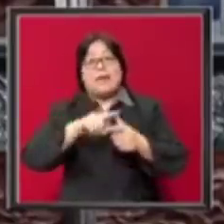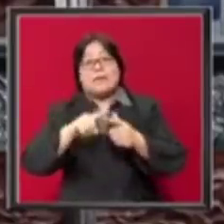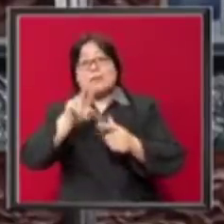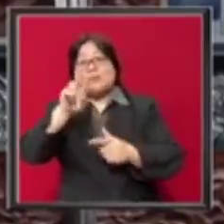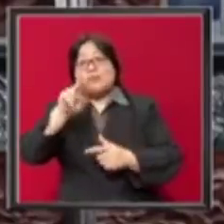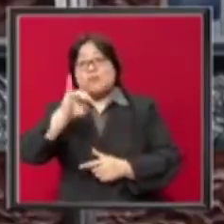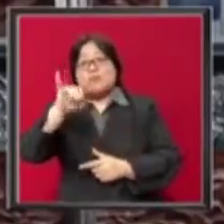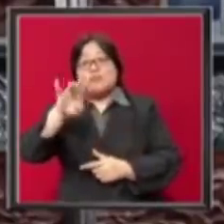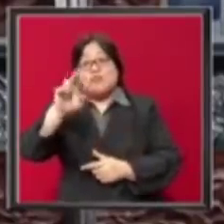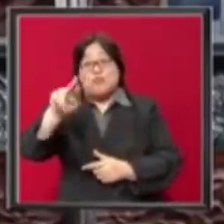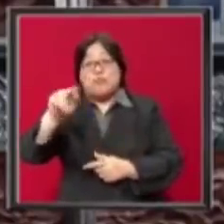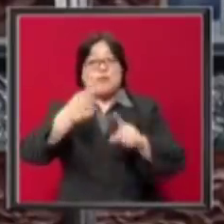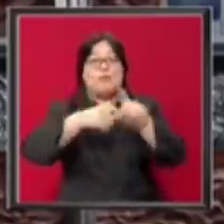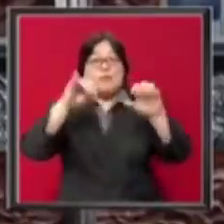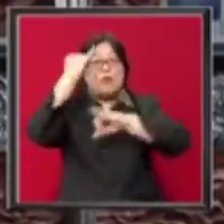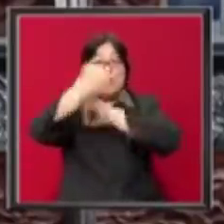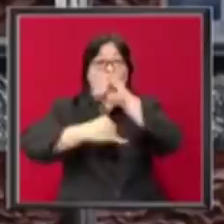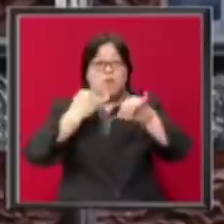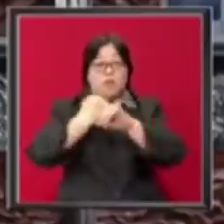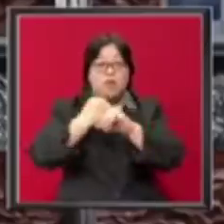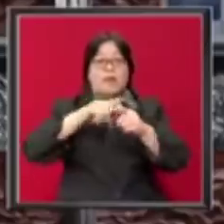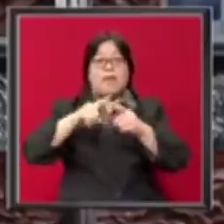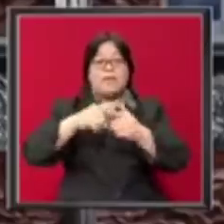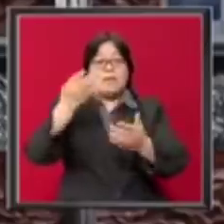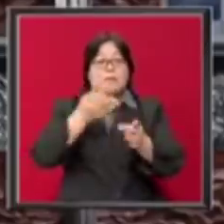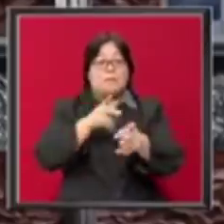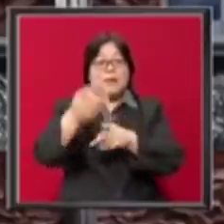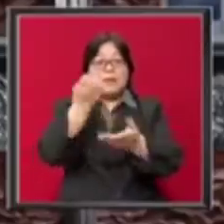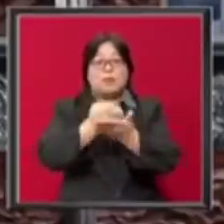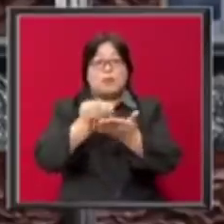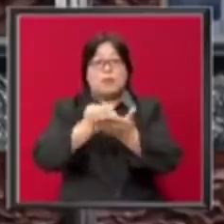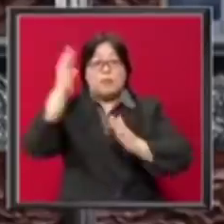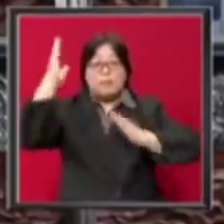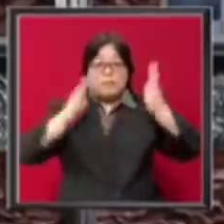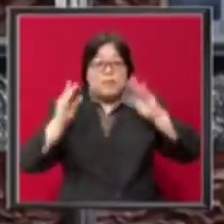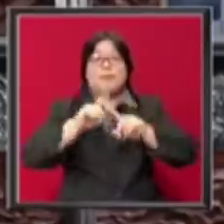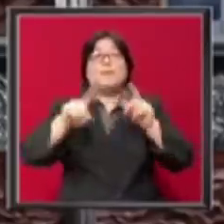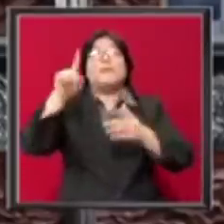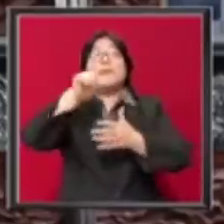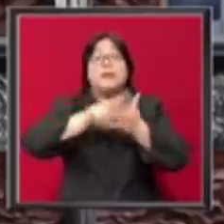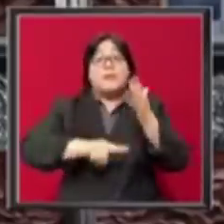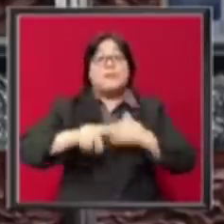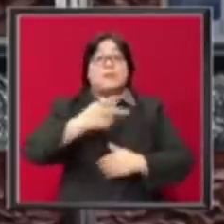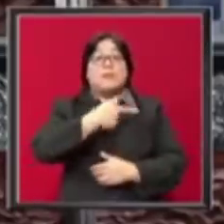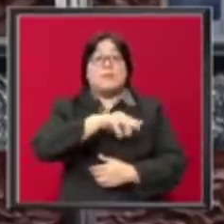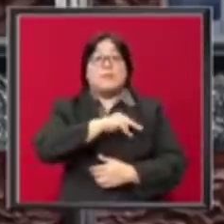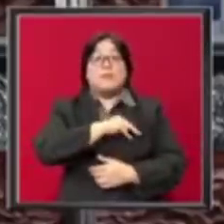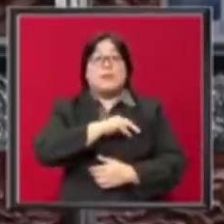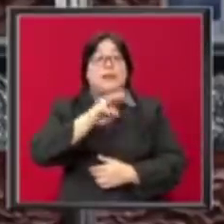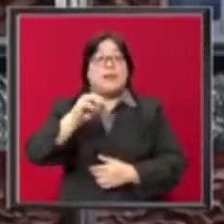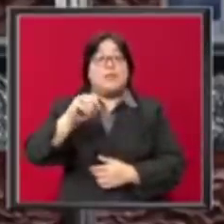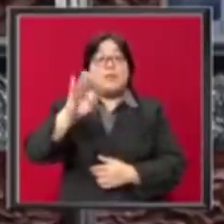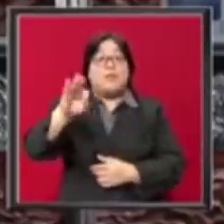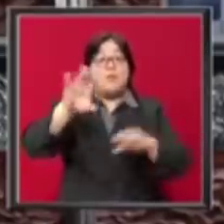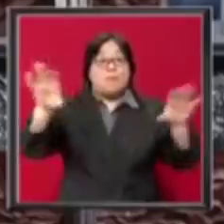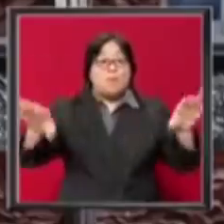unjuran dibuat oleh badan-badan antarabangsa dan ekonomi tempatan, tetapi umpamanya apa yang dibuat oleh Kementerian Kewangan